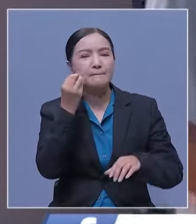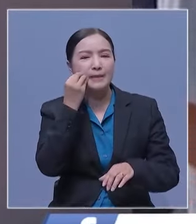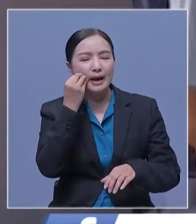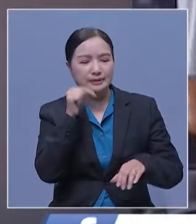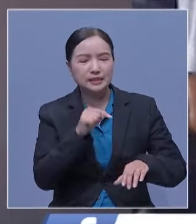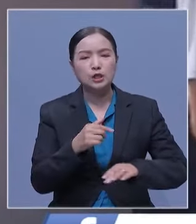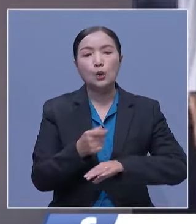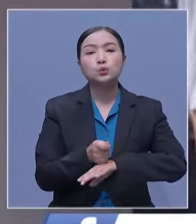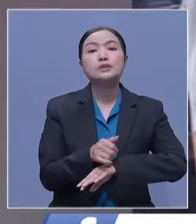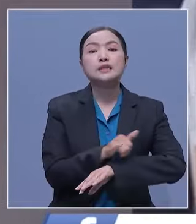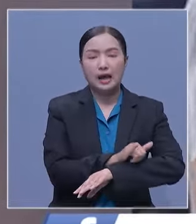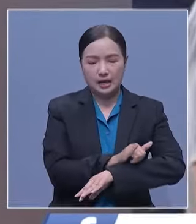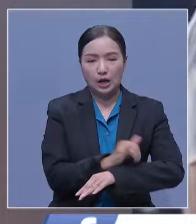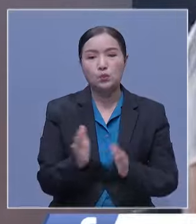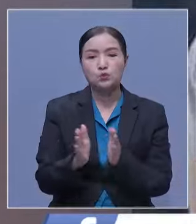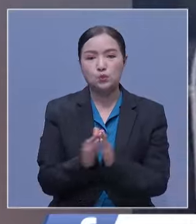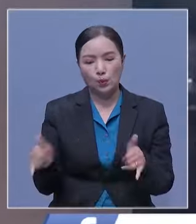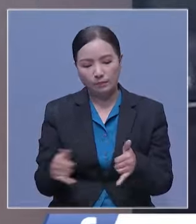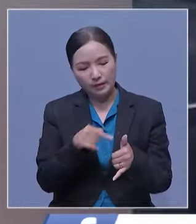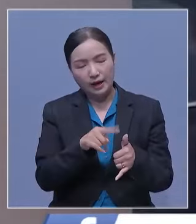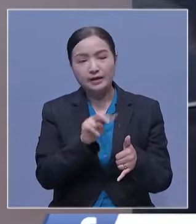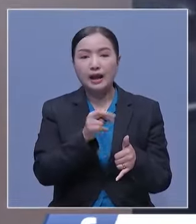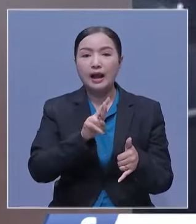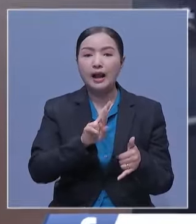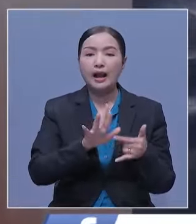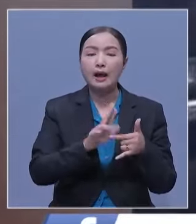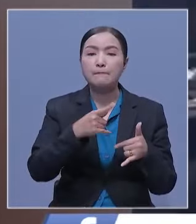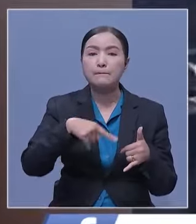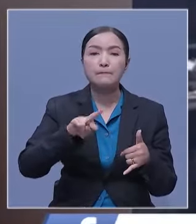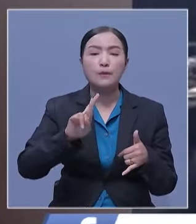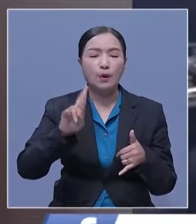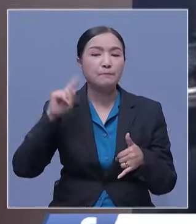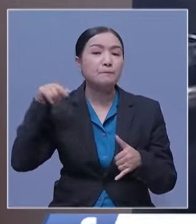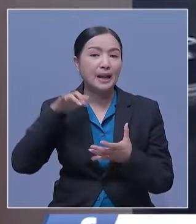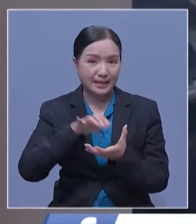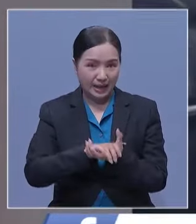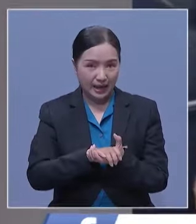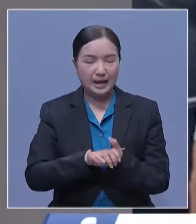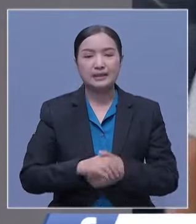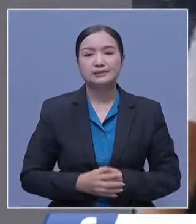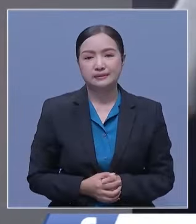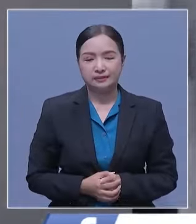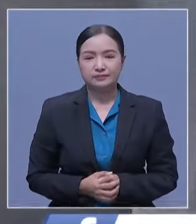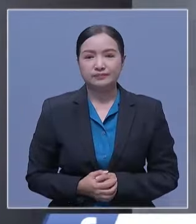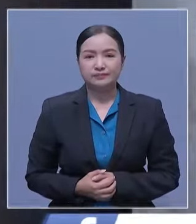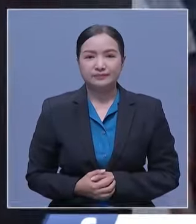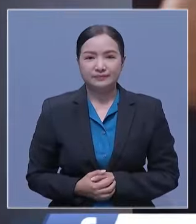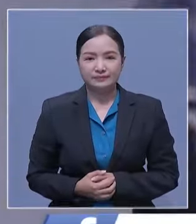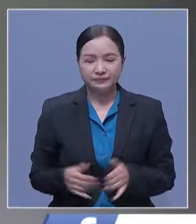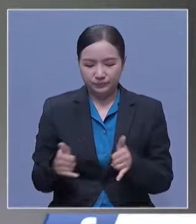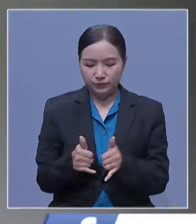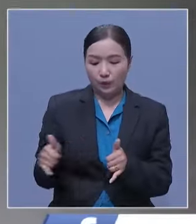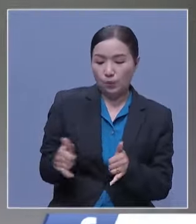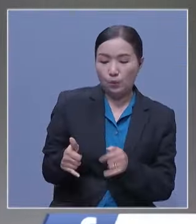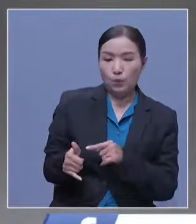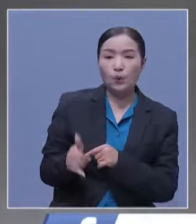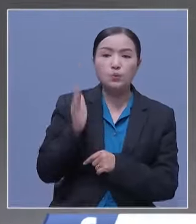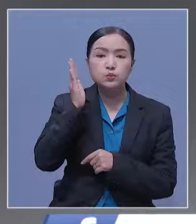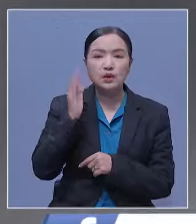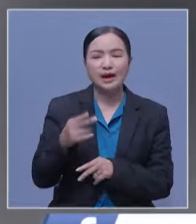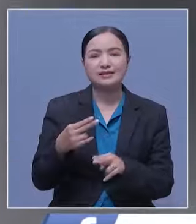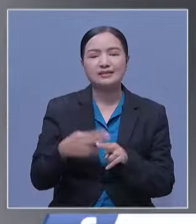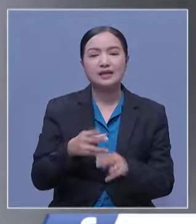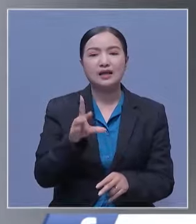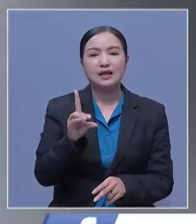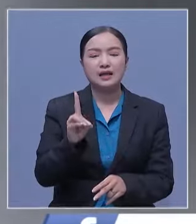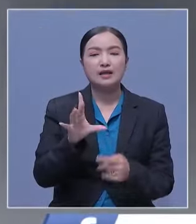อยุธยาพร้อมกับคุณนราพรจันโอชาหรือว่าอาจารย์น้องภรรยานะคะโดยที่นี่ข้างๆก็คือคุณดำรงพุตาน